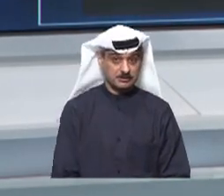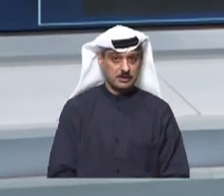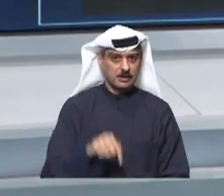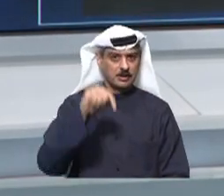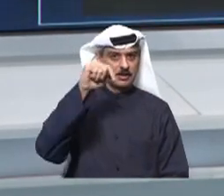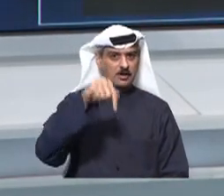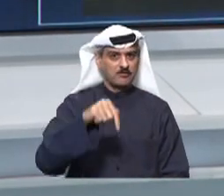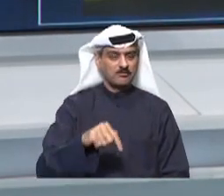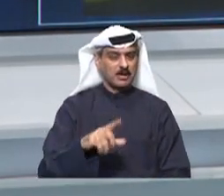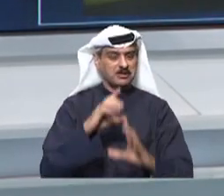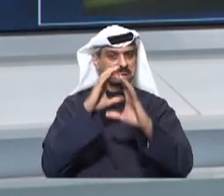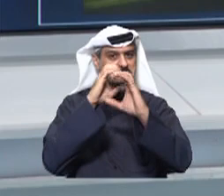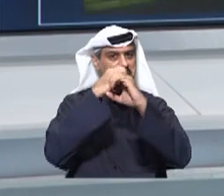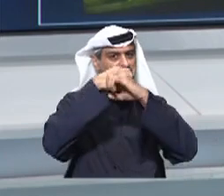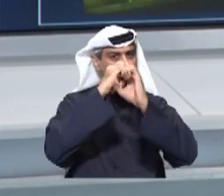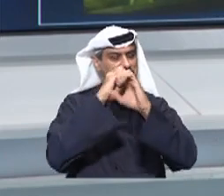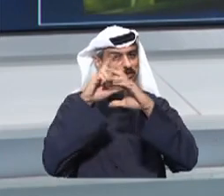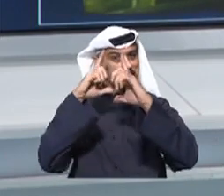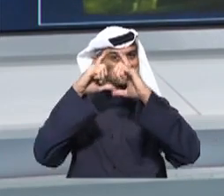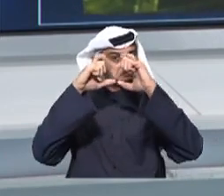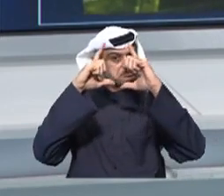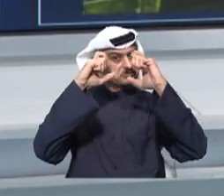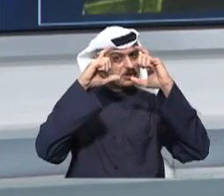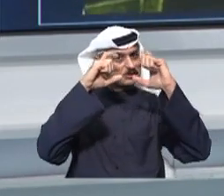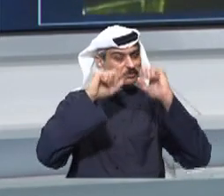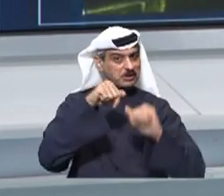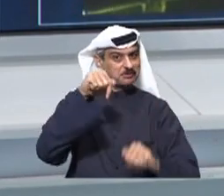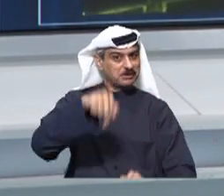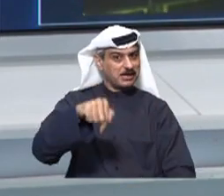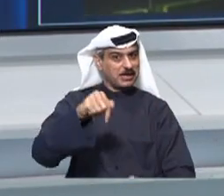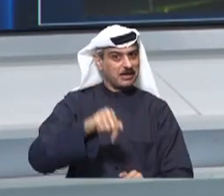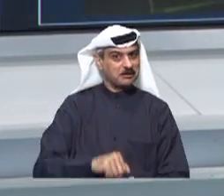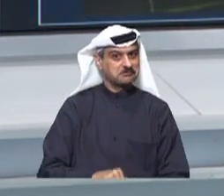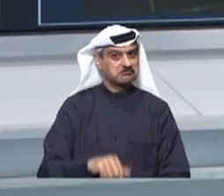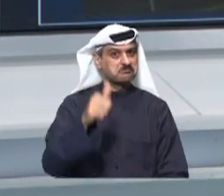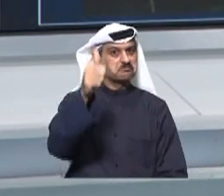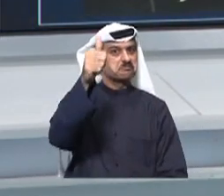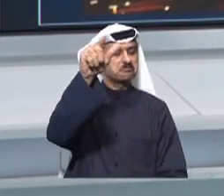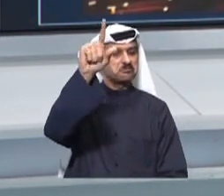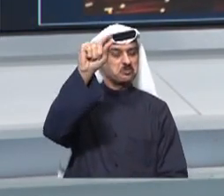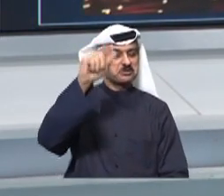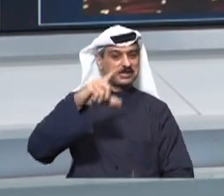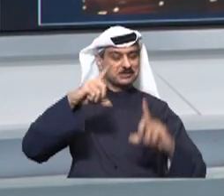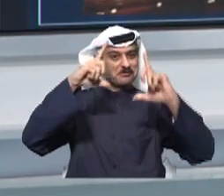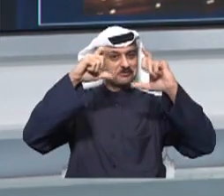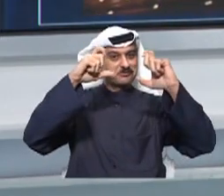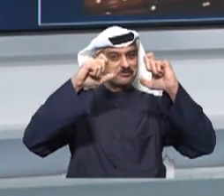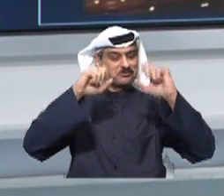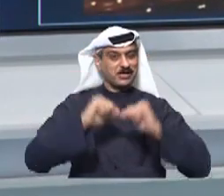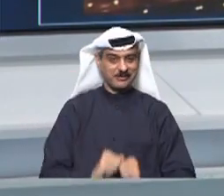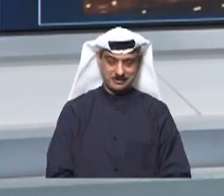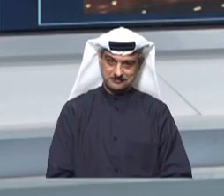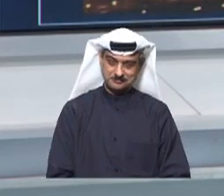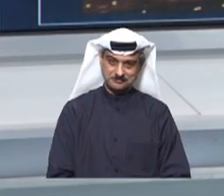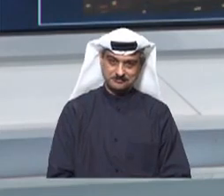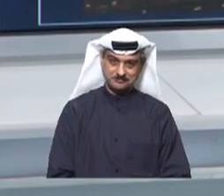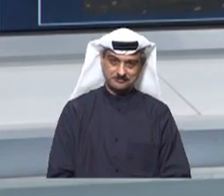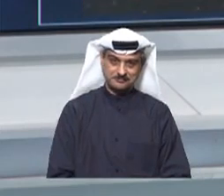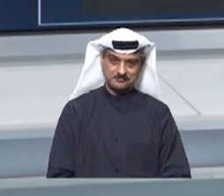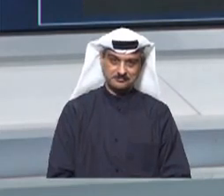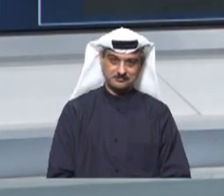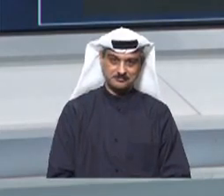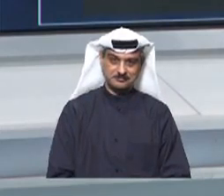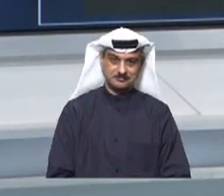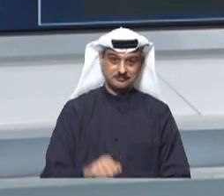محبين التصوير الخارجي وكذلك التصوير الجوي، ليلة أجواء مناسبة جدا لممارسة هذه الهواية. أما بالنسبة